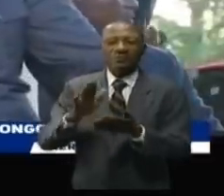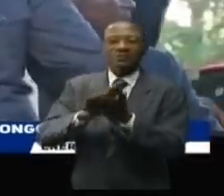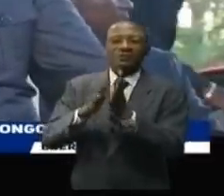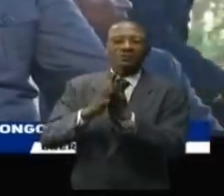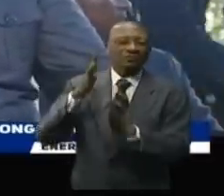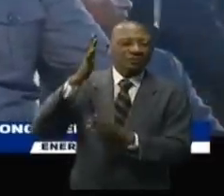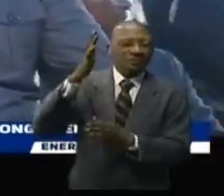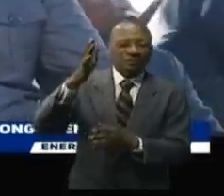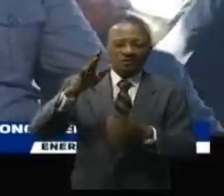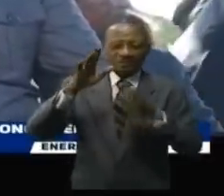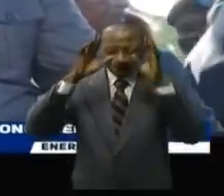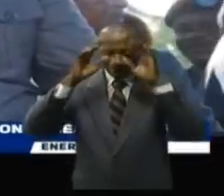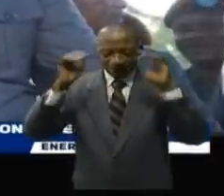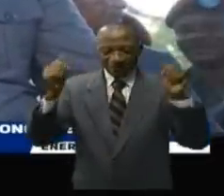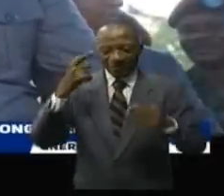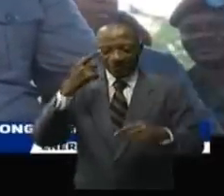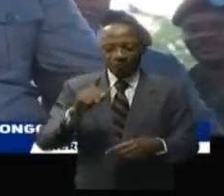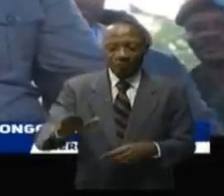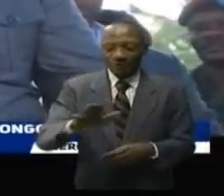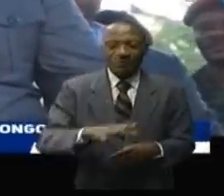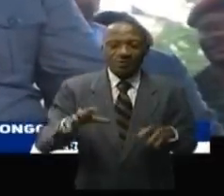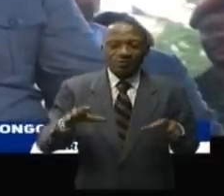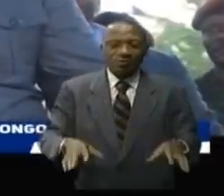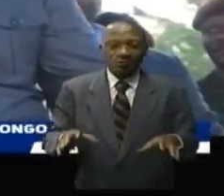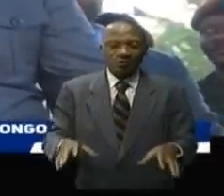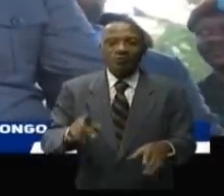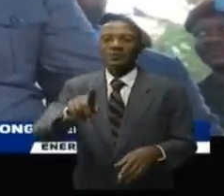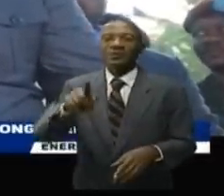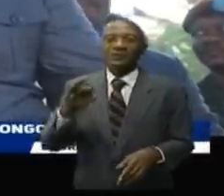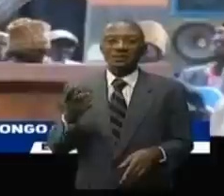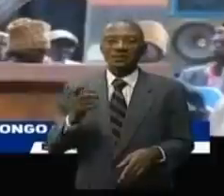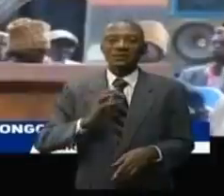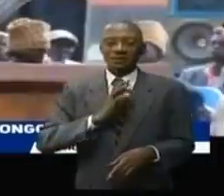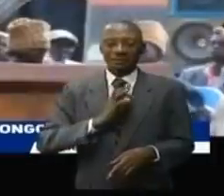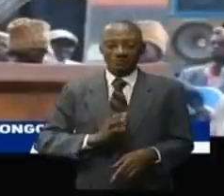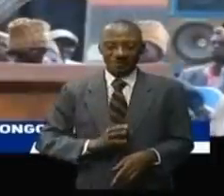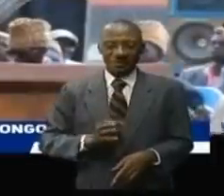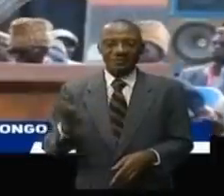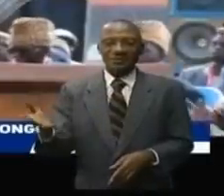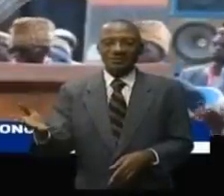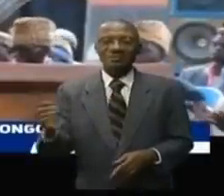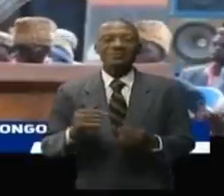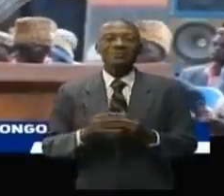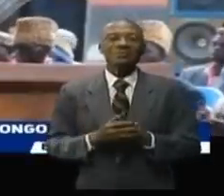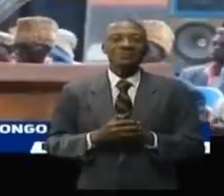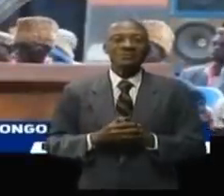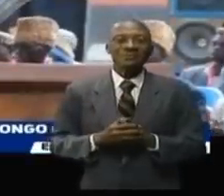Excellence, Monsieur Antoine Félix Tshisekedi Tshilombo, chef de l'État.